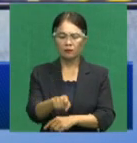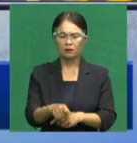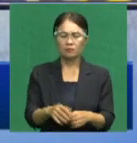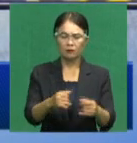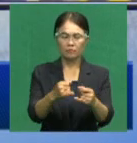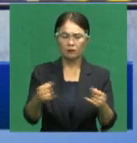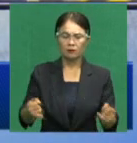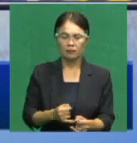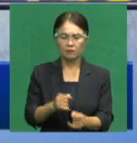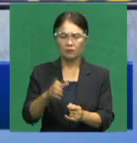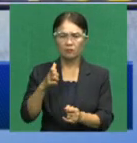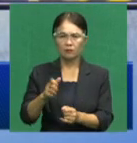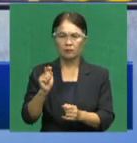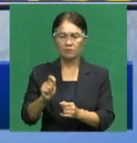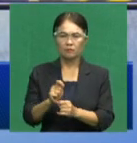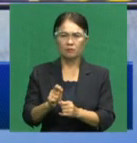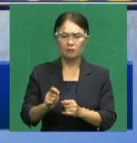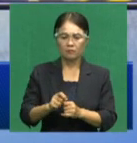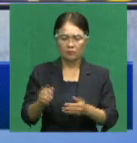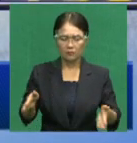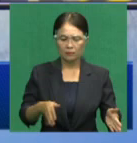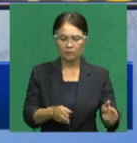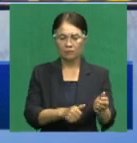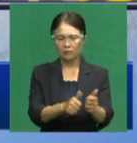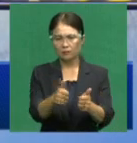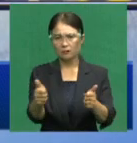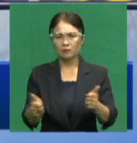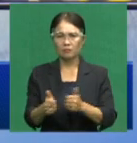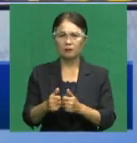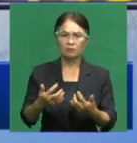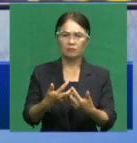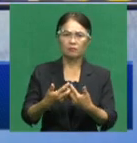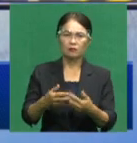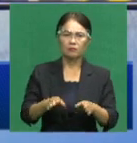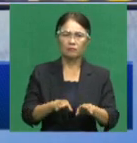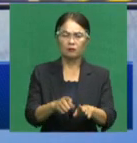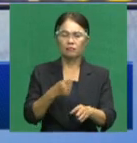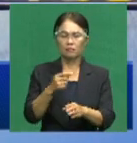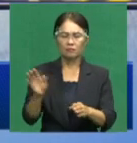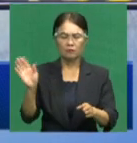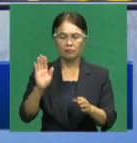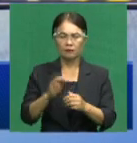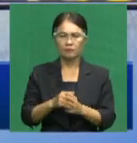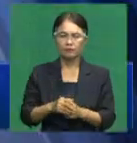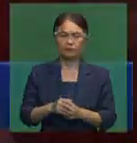กันดับบอลก่อนหนุ่ยได้ชิบเลวียงมุ้ยได้บัญชีปีการเกาะเสียจะได้จอจะเรียบเรียนเลิกสะพอน